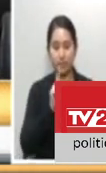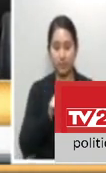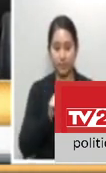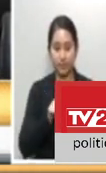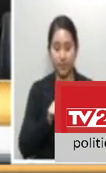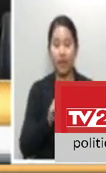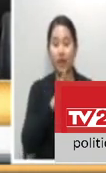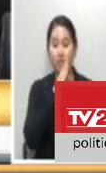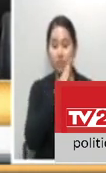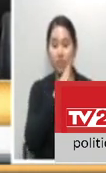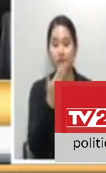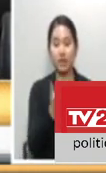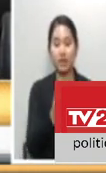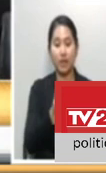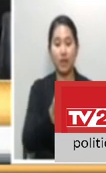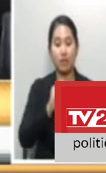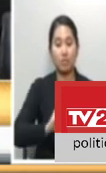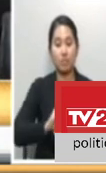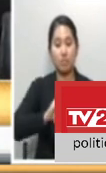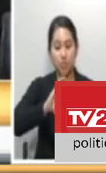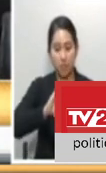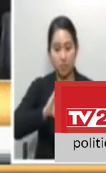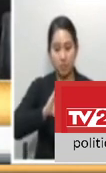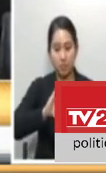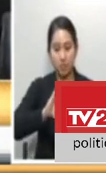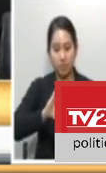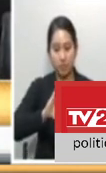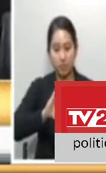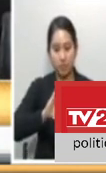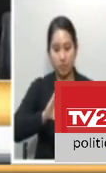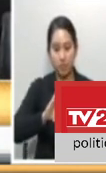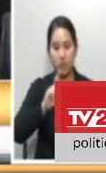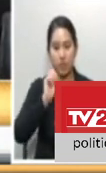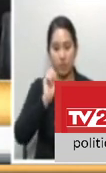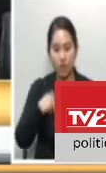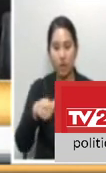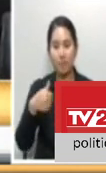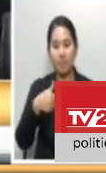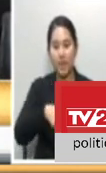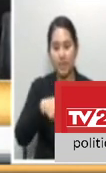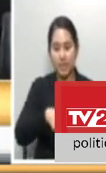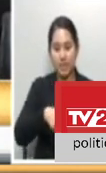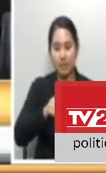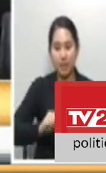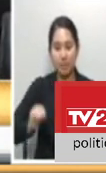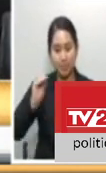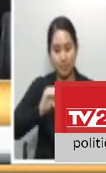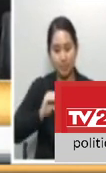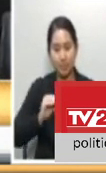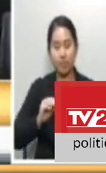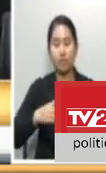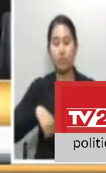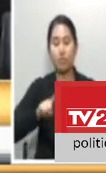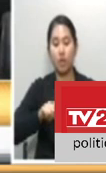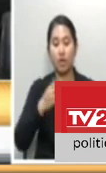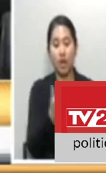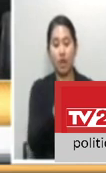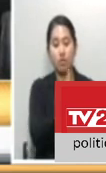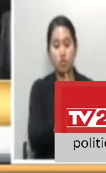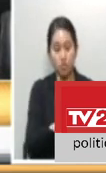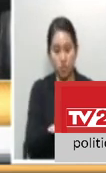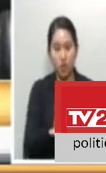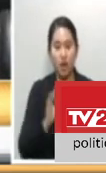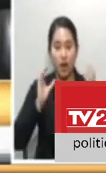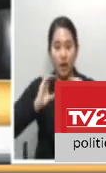เผื่อตั้งงบประมาณรายจ่ายขาดดุลจะต้อง1ขึ้นภาษี2กู้เงินทุกรัฐบาล